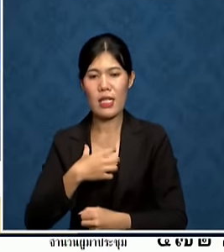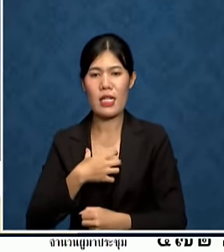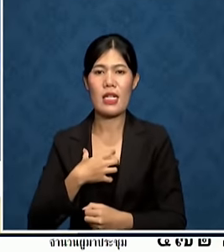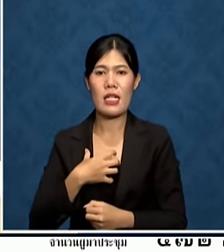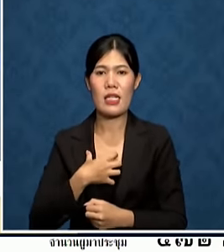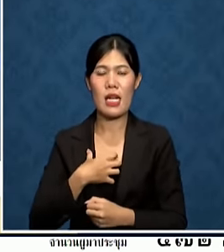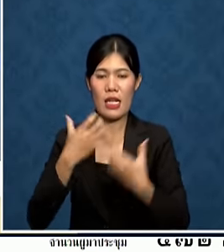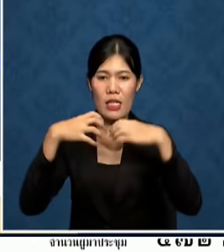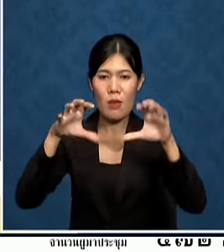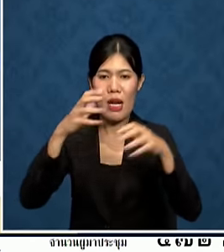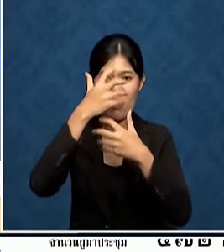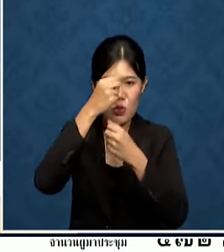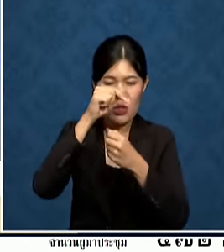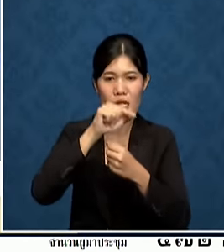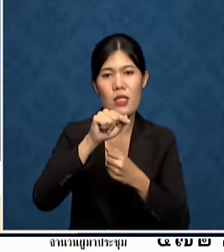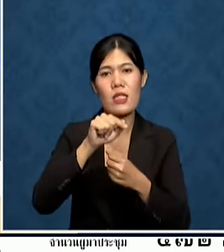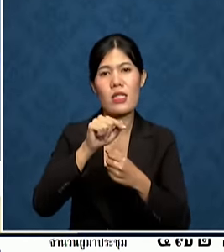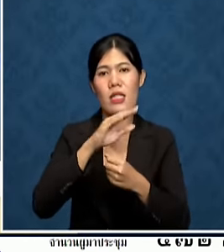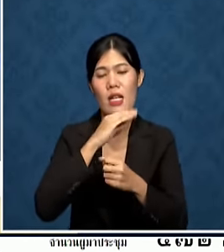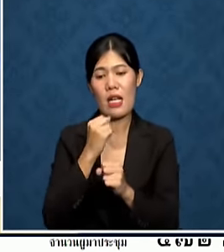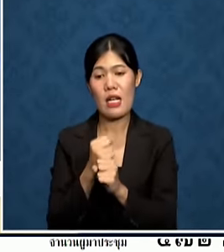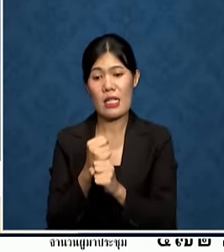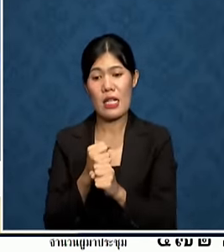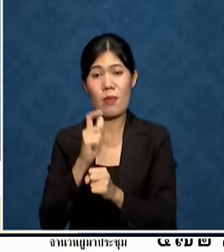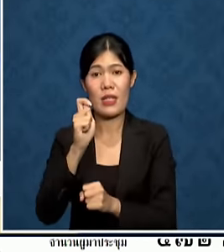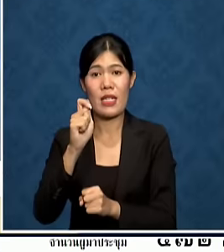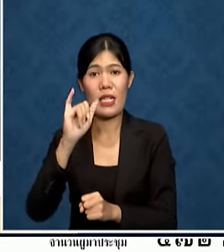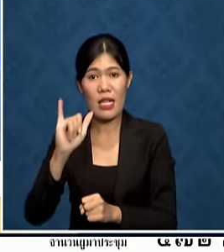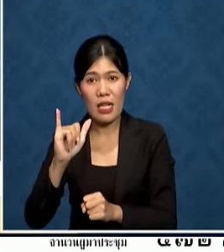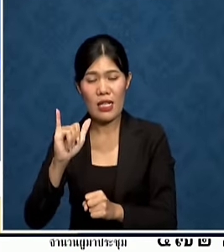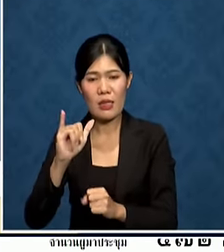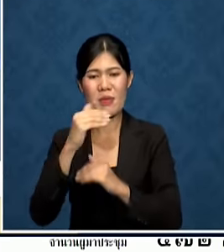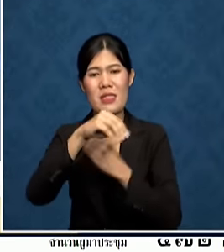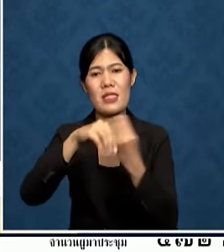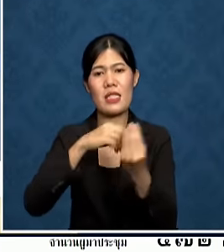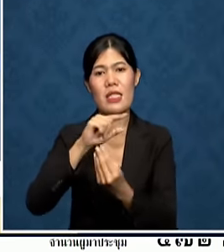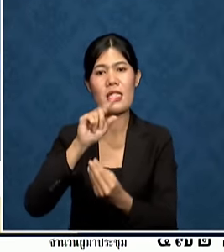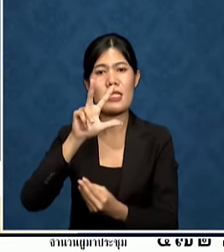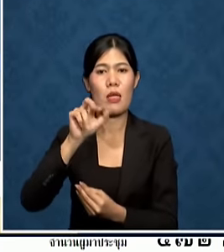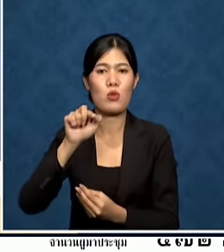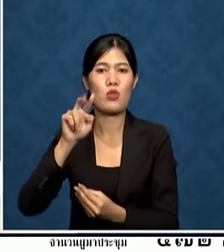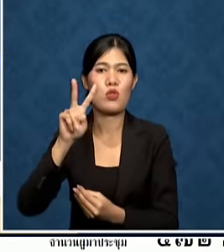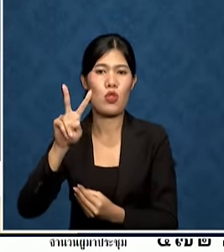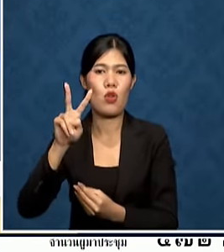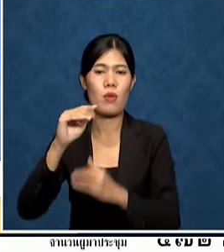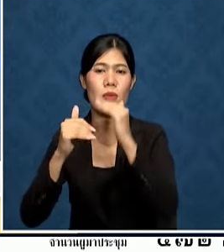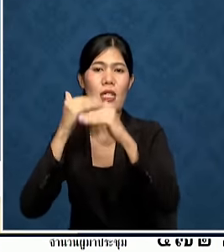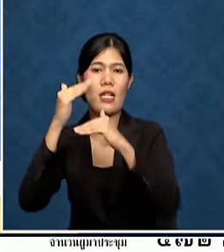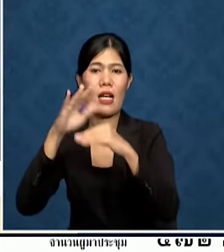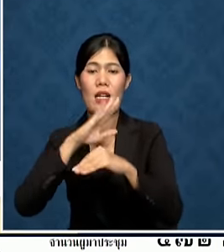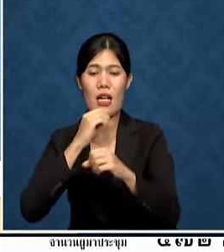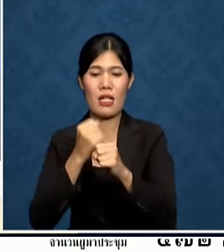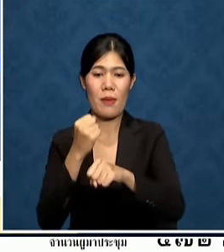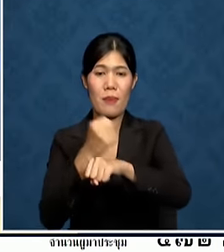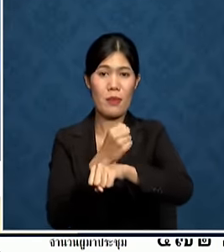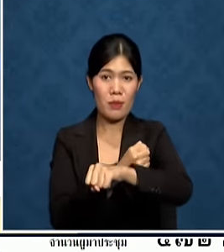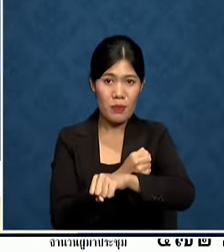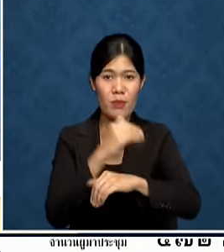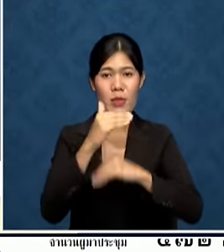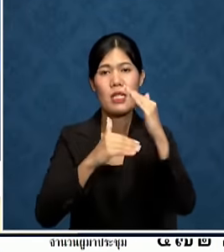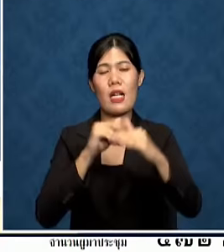2.6%ถ้าทำเฉพาะนโยบายอุตสาหกรรม AIเศรษฐกิจโต 3.2%ถ้าทำเฉพาะพัฒนาทักษะแรงงานเศรษฐกิจโต